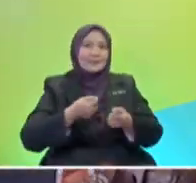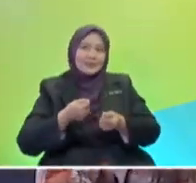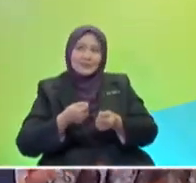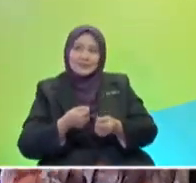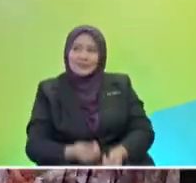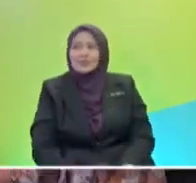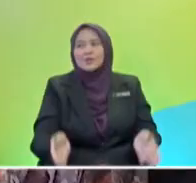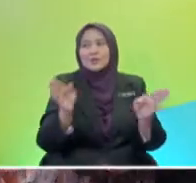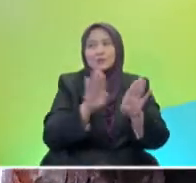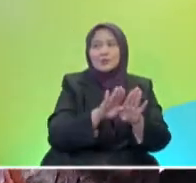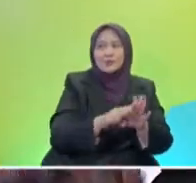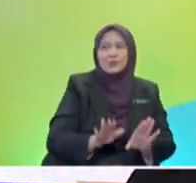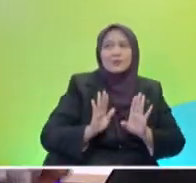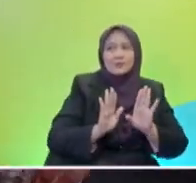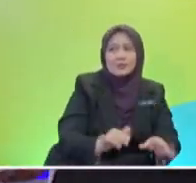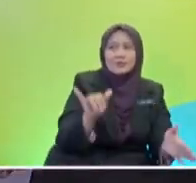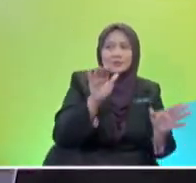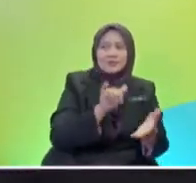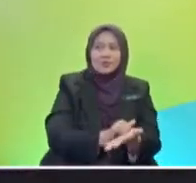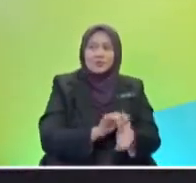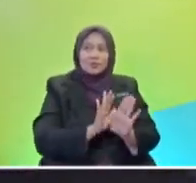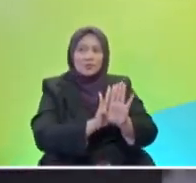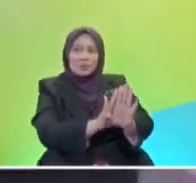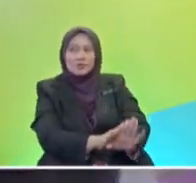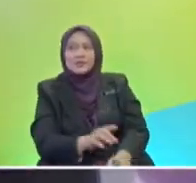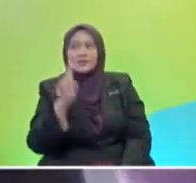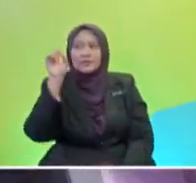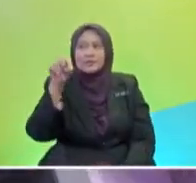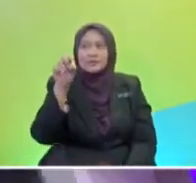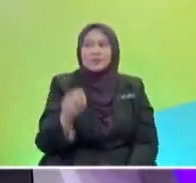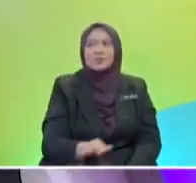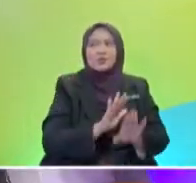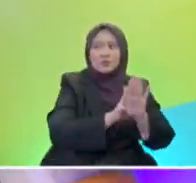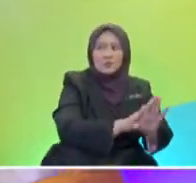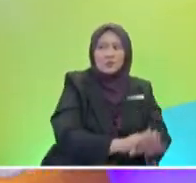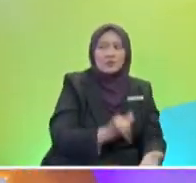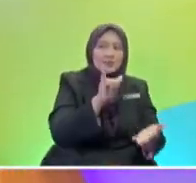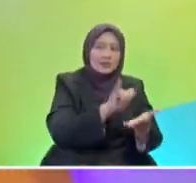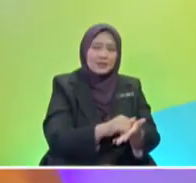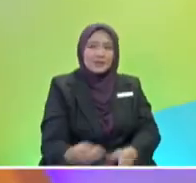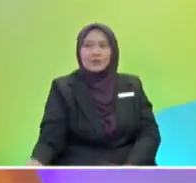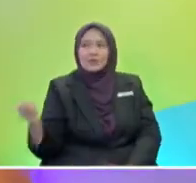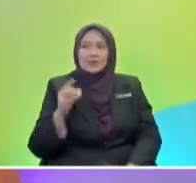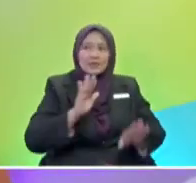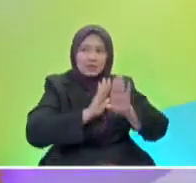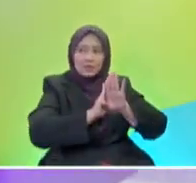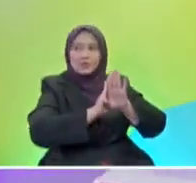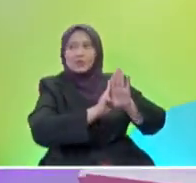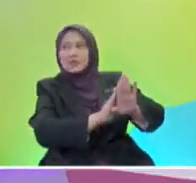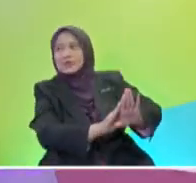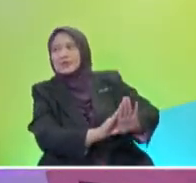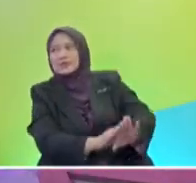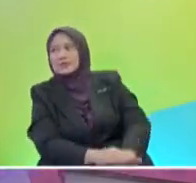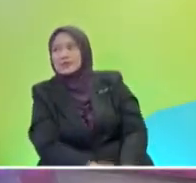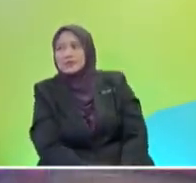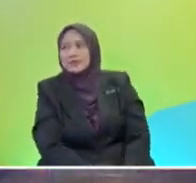tarikan tutuplah tekan Swiss tolak itu daya